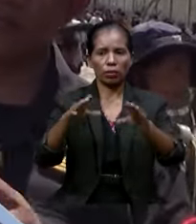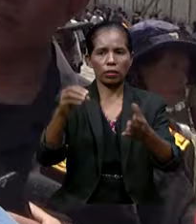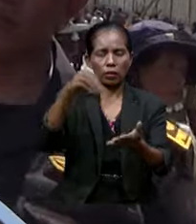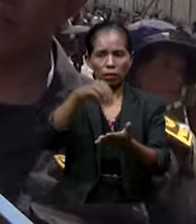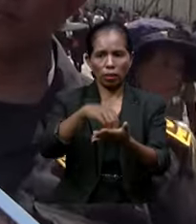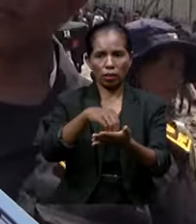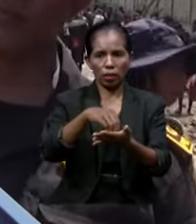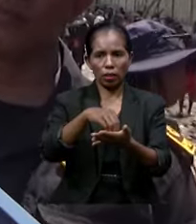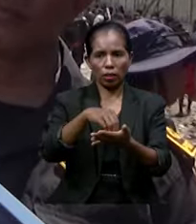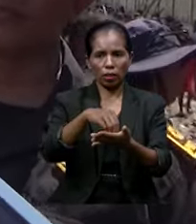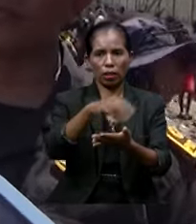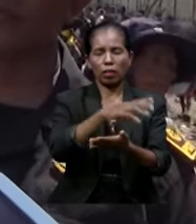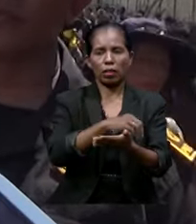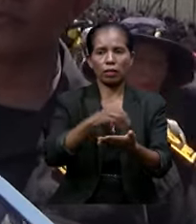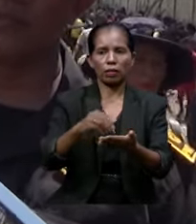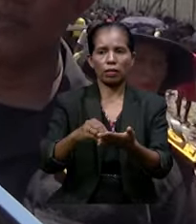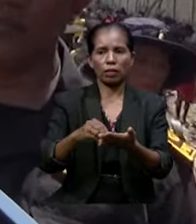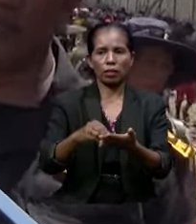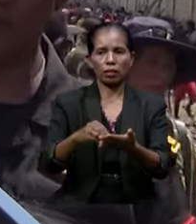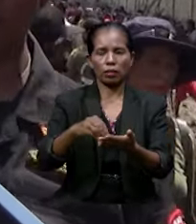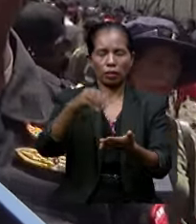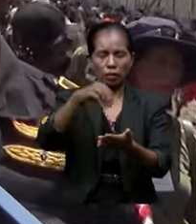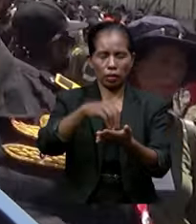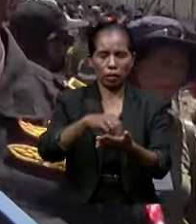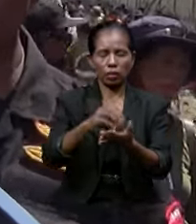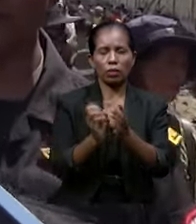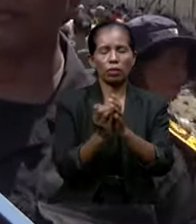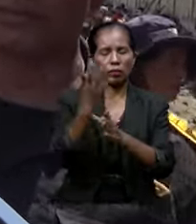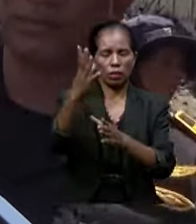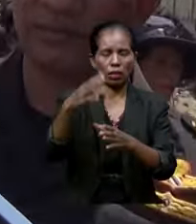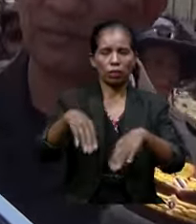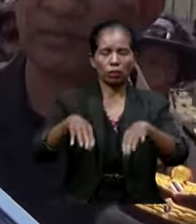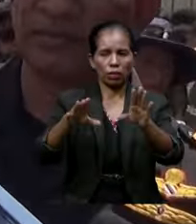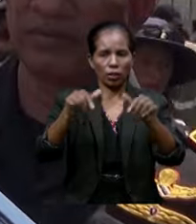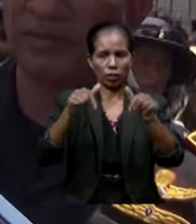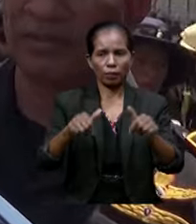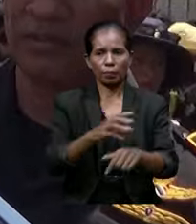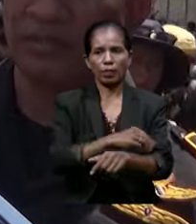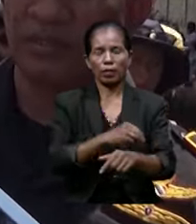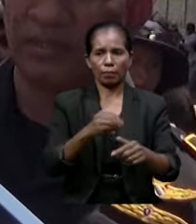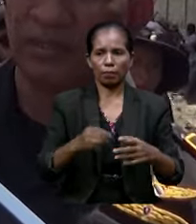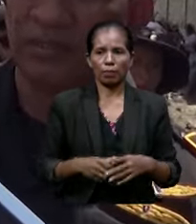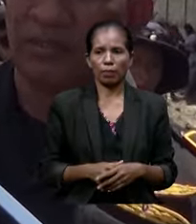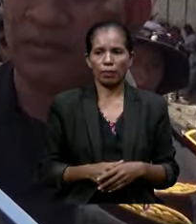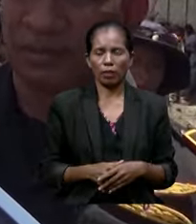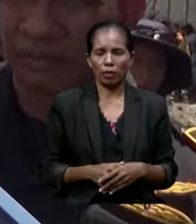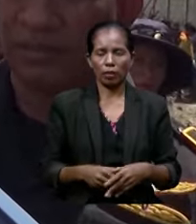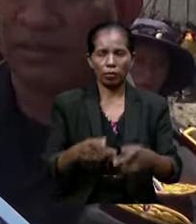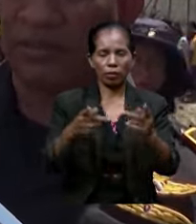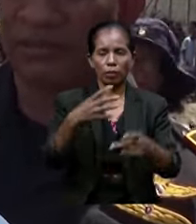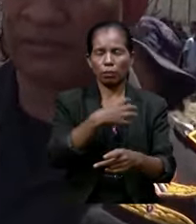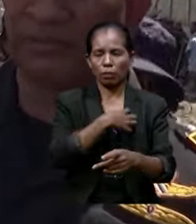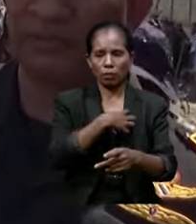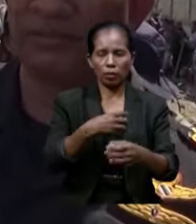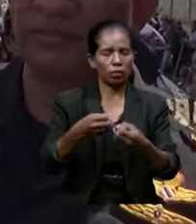valde tau ni portaha tau ni sumrinya parte da estrada volta até Craig. Então, eu posto polícia. E posto polícia vai ser mamo,